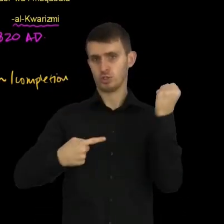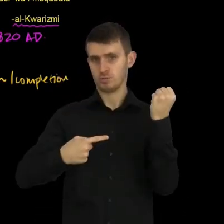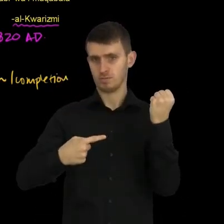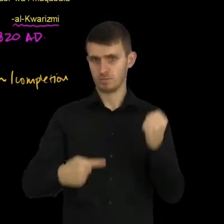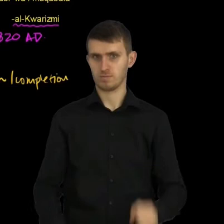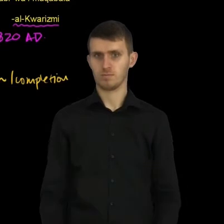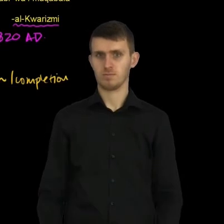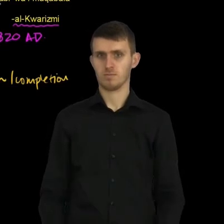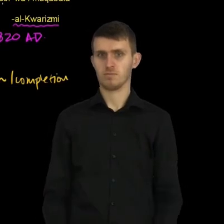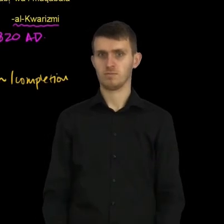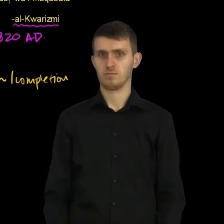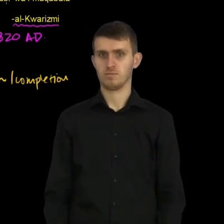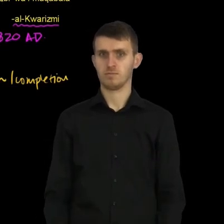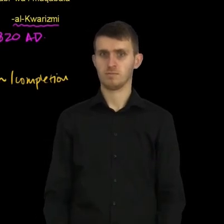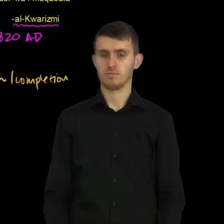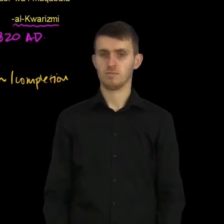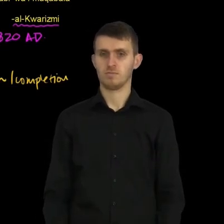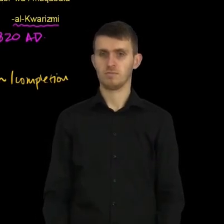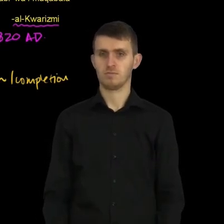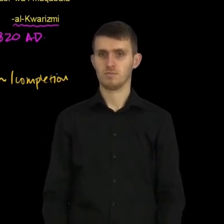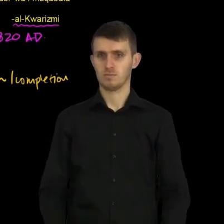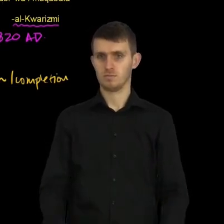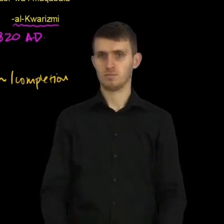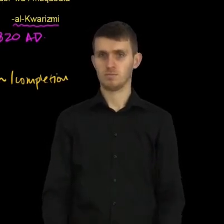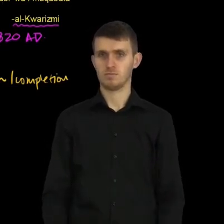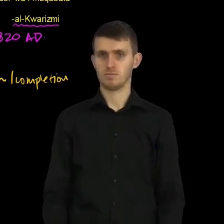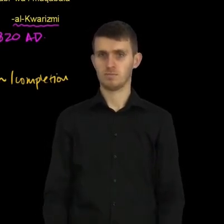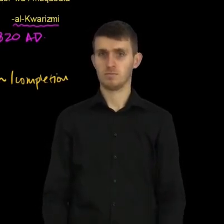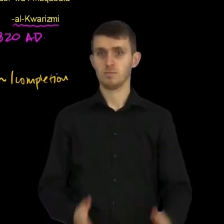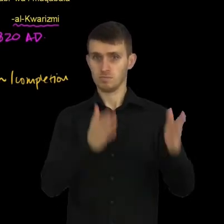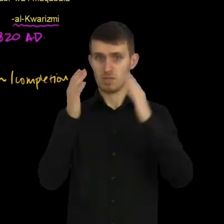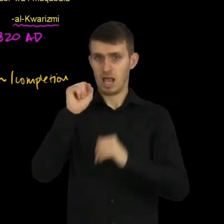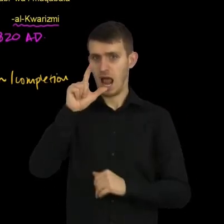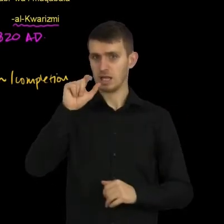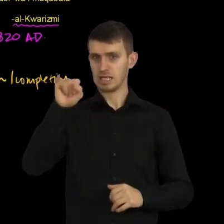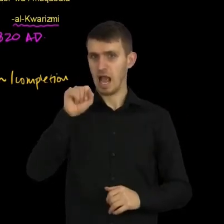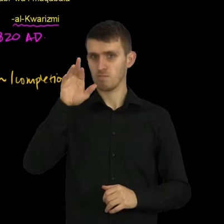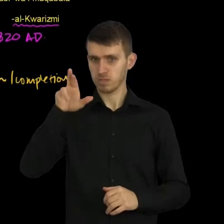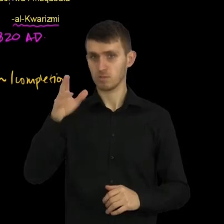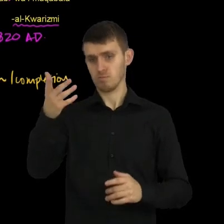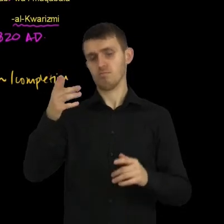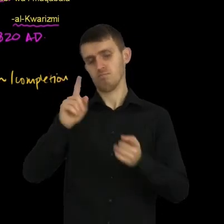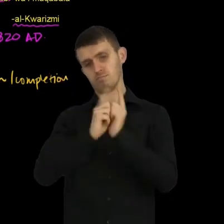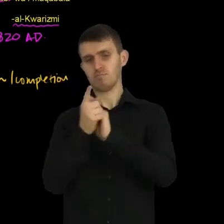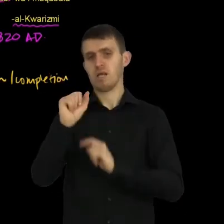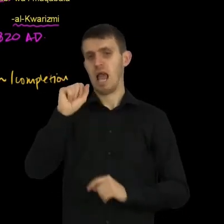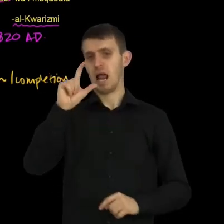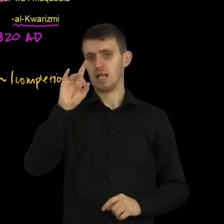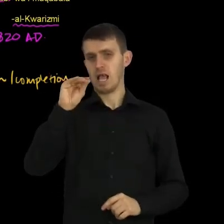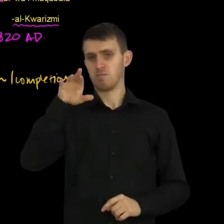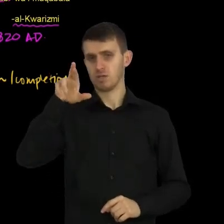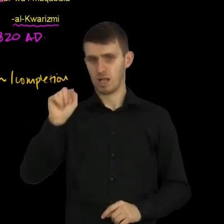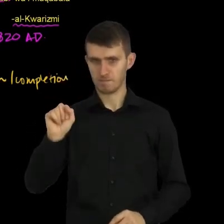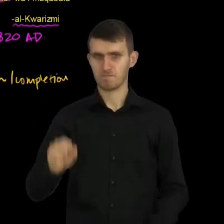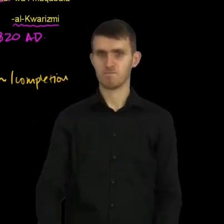hidzab znaczy liczenie w hindi uuu więc to jest liczenie algebry no i